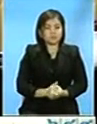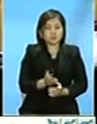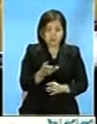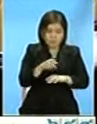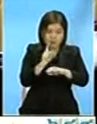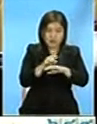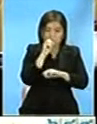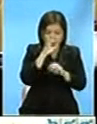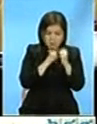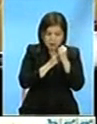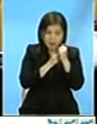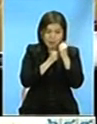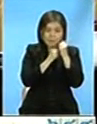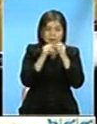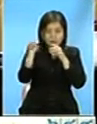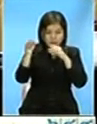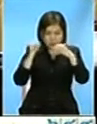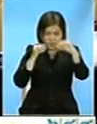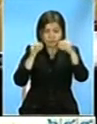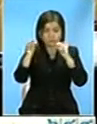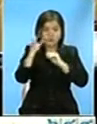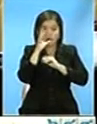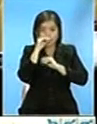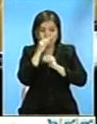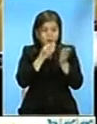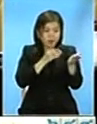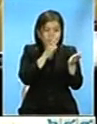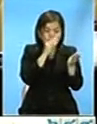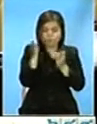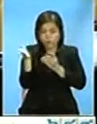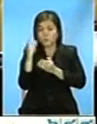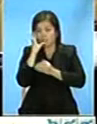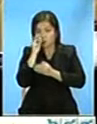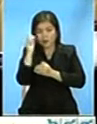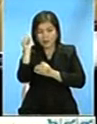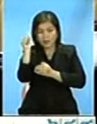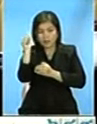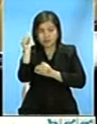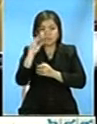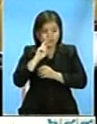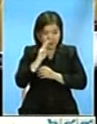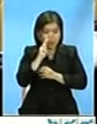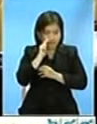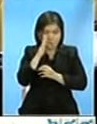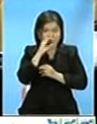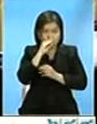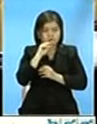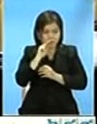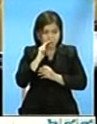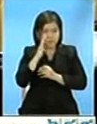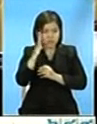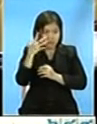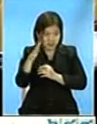ผมพยายามรู้มาหลวยให้ได้พูดนะครับที่จริงก็มาเนี่ยรอบ3รอบ4แล้ว